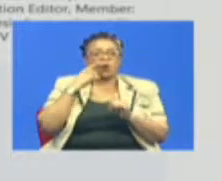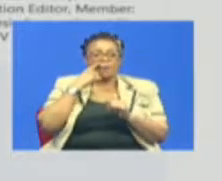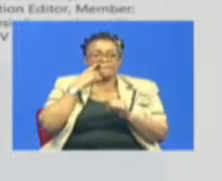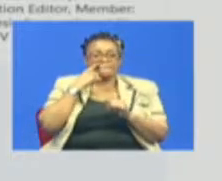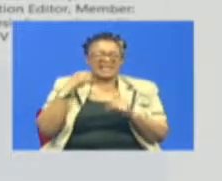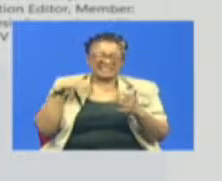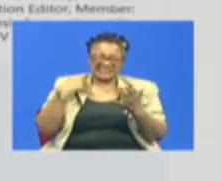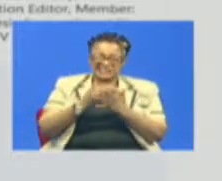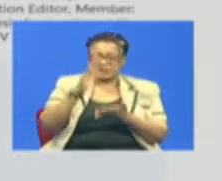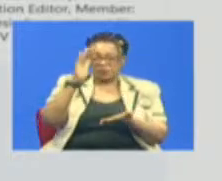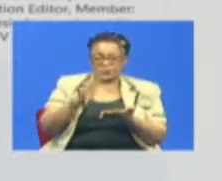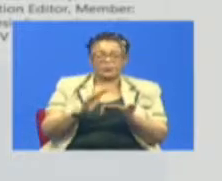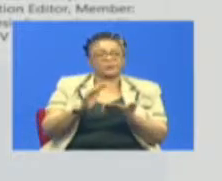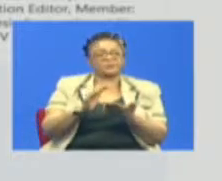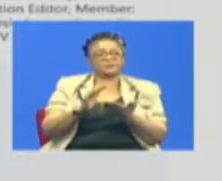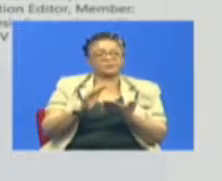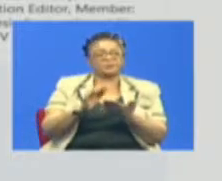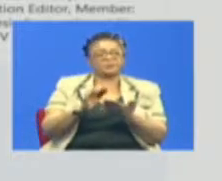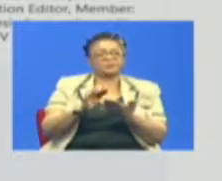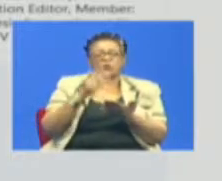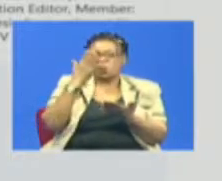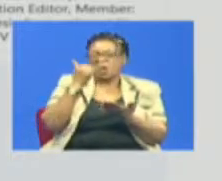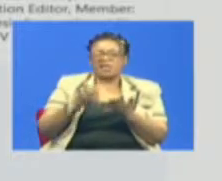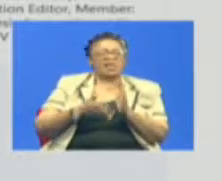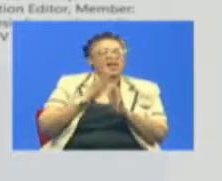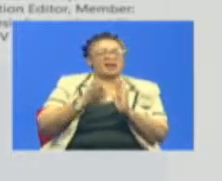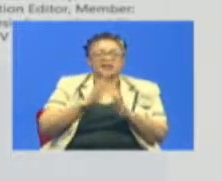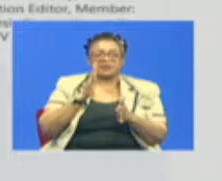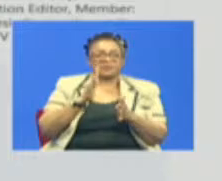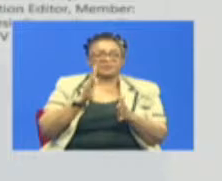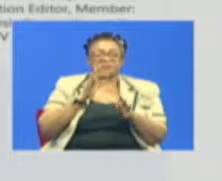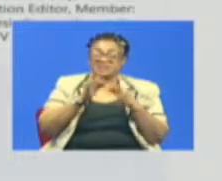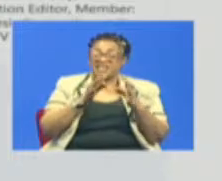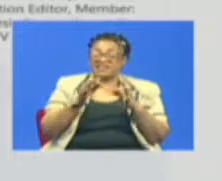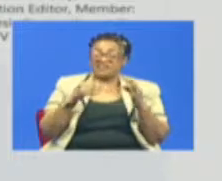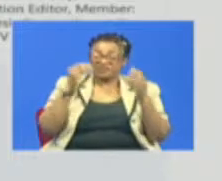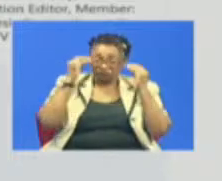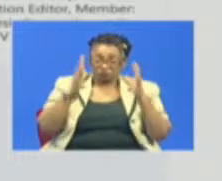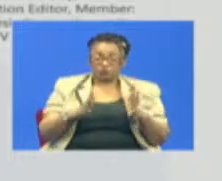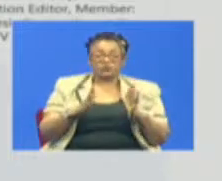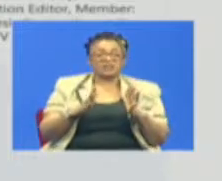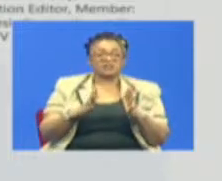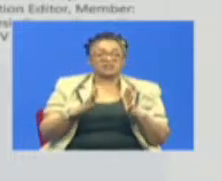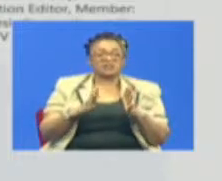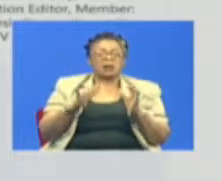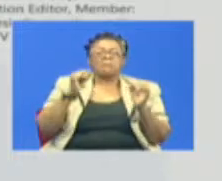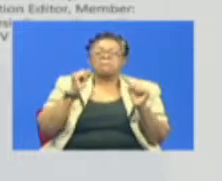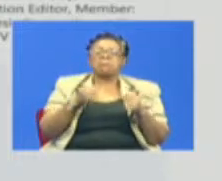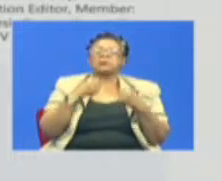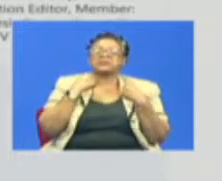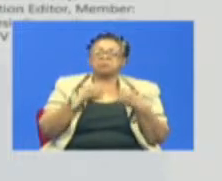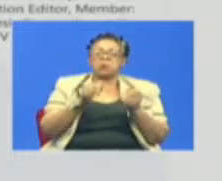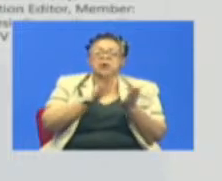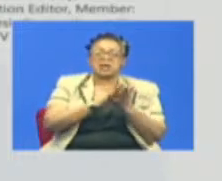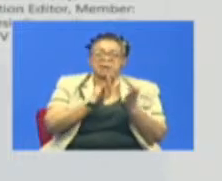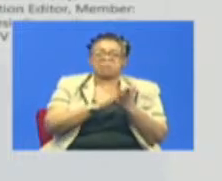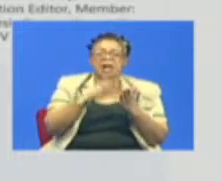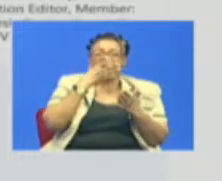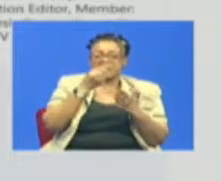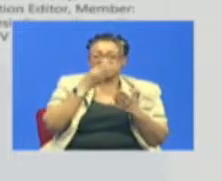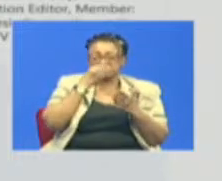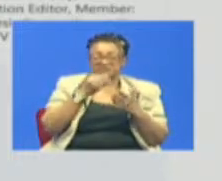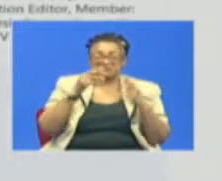janga lipunguze makali. Mbona tuna haraka? Kama watoto wanashindwa kulinda handkerchief, barakoa ndio